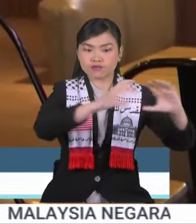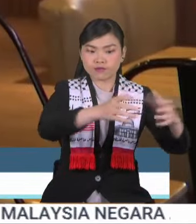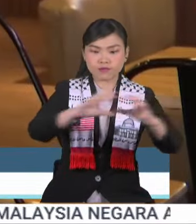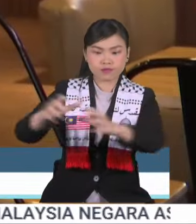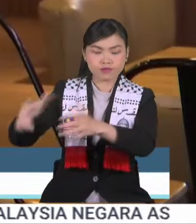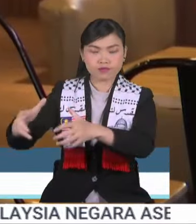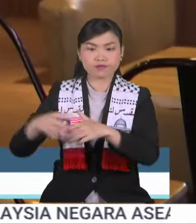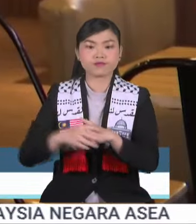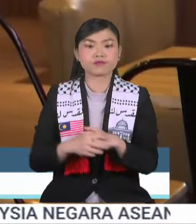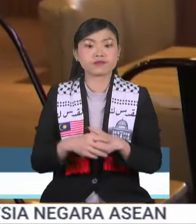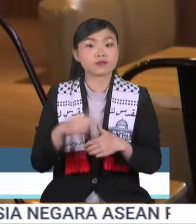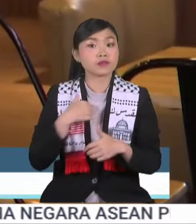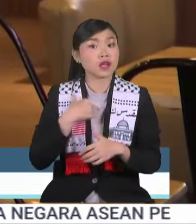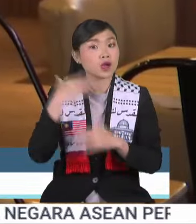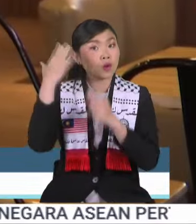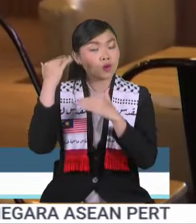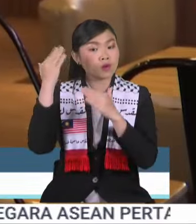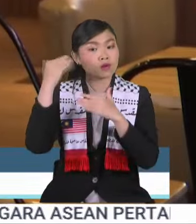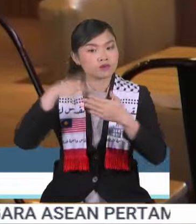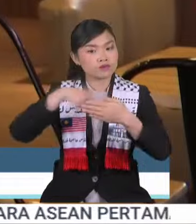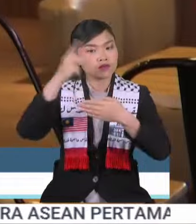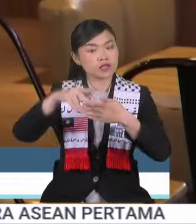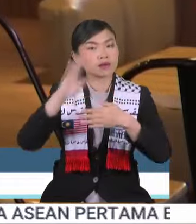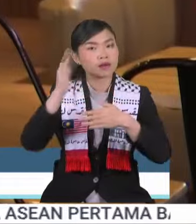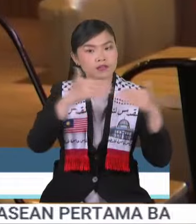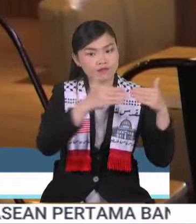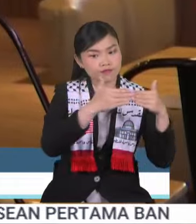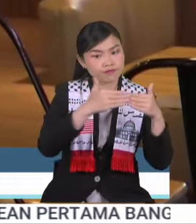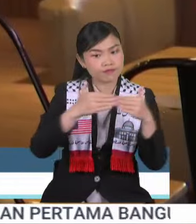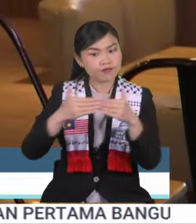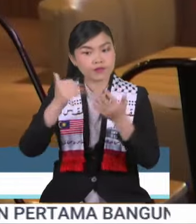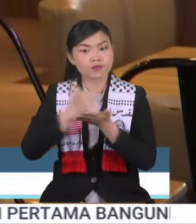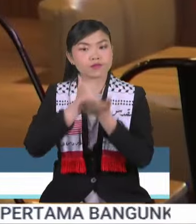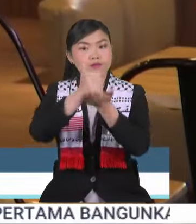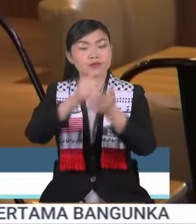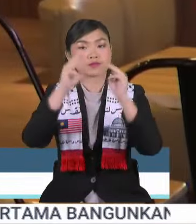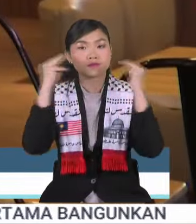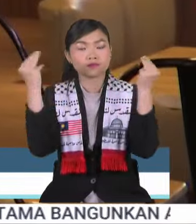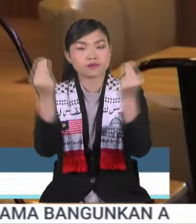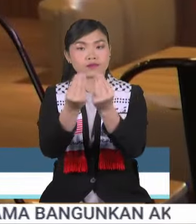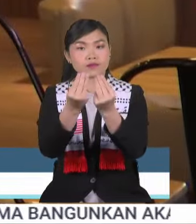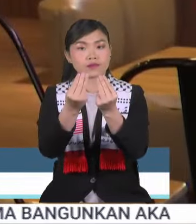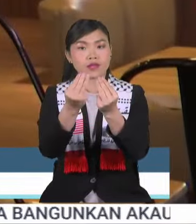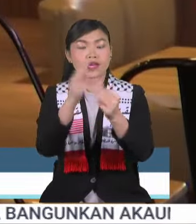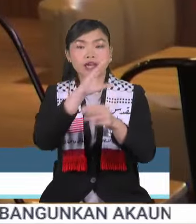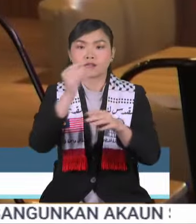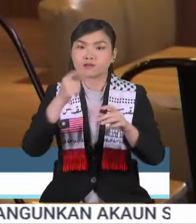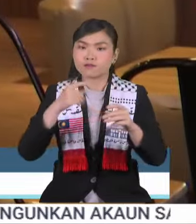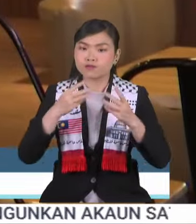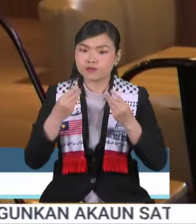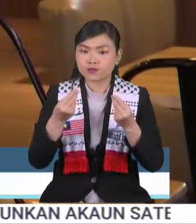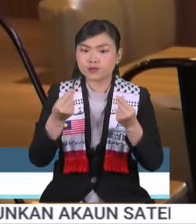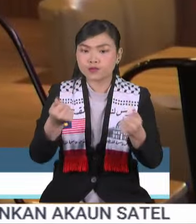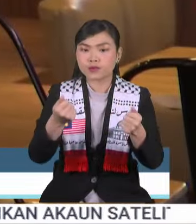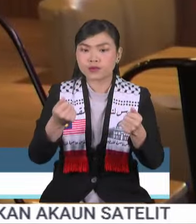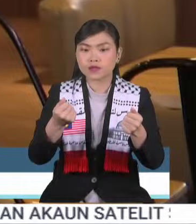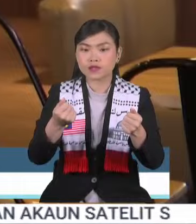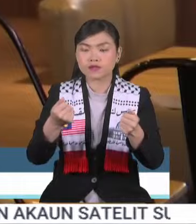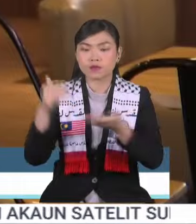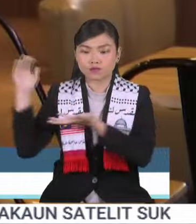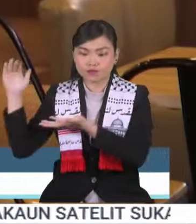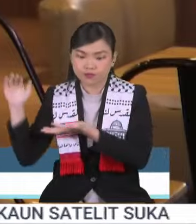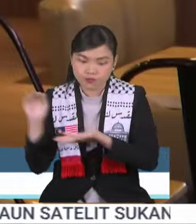saya harapkan agar program ini akan terus berterusan dalam bantu masyarakat dan kita menangani daripada